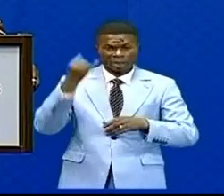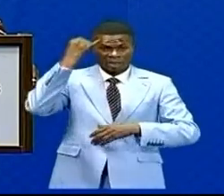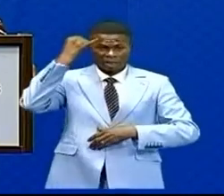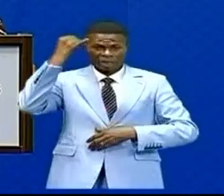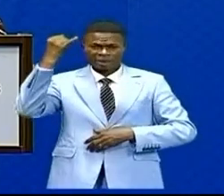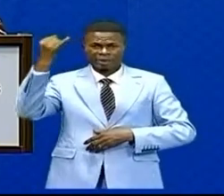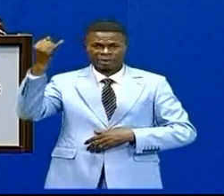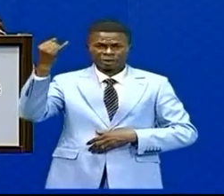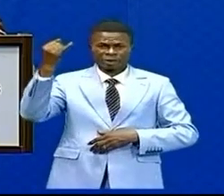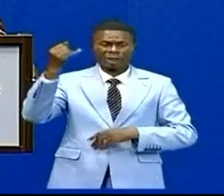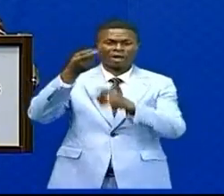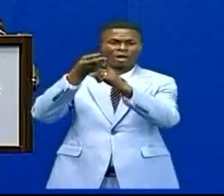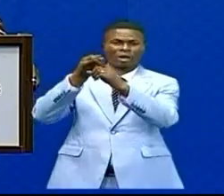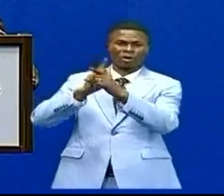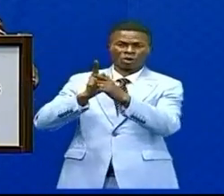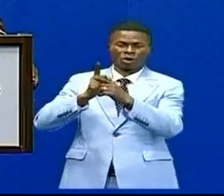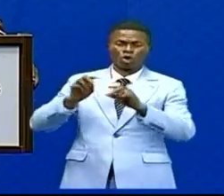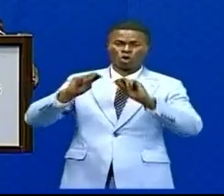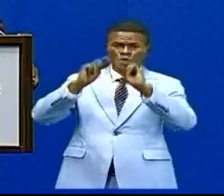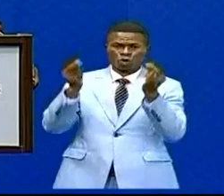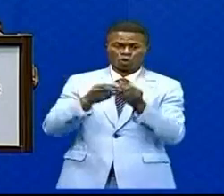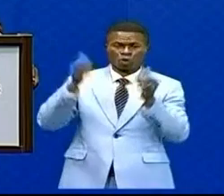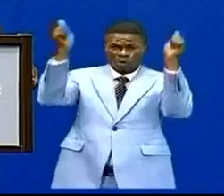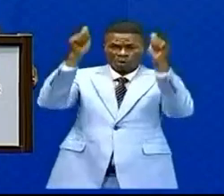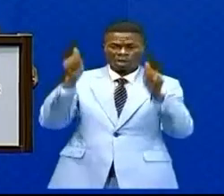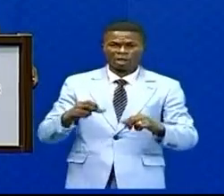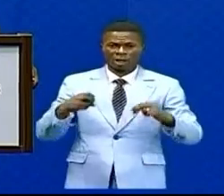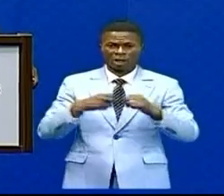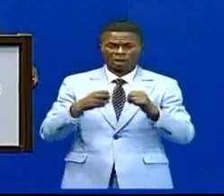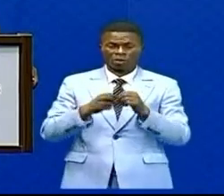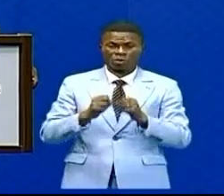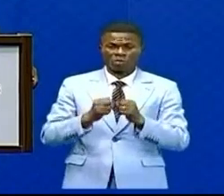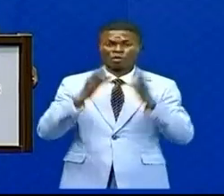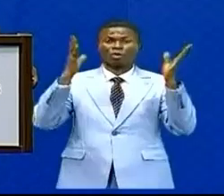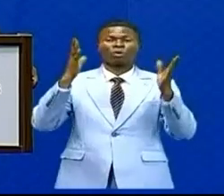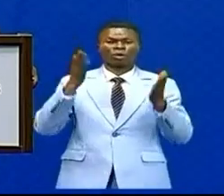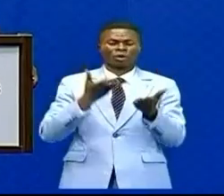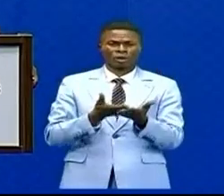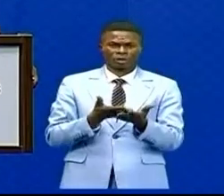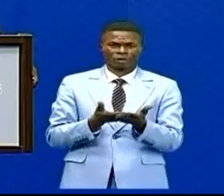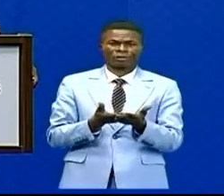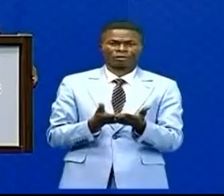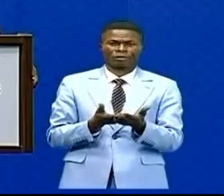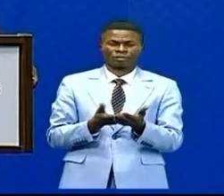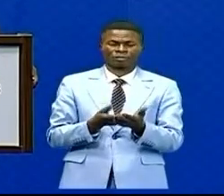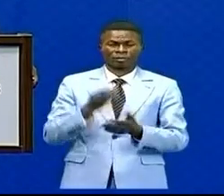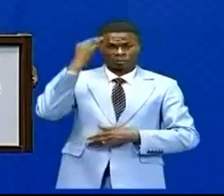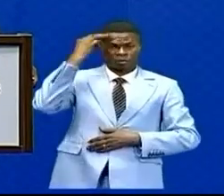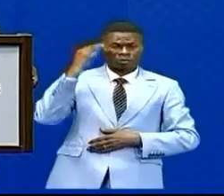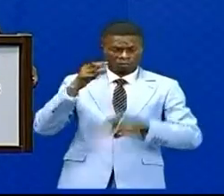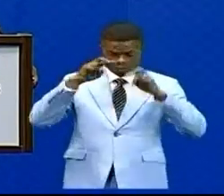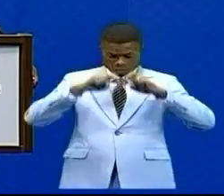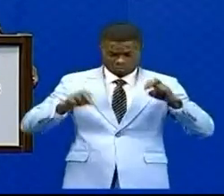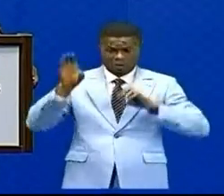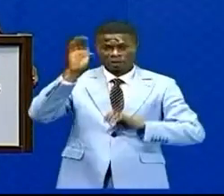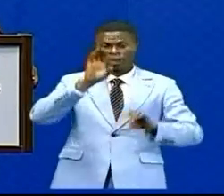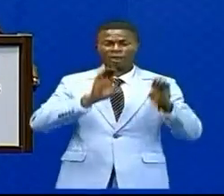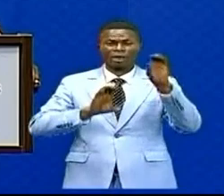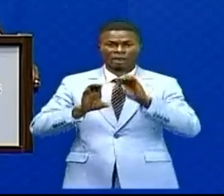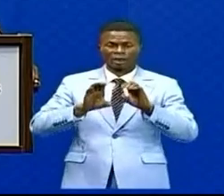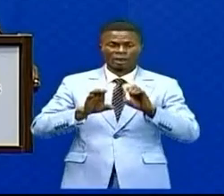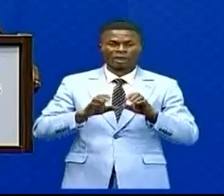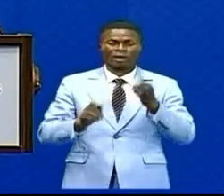initiatives provenant de la Commission africaine de l'énergie nucléaire. Le ministre de la Recherche scientifique